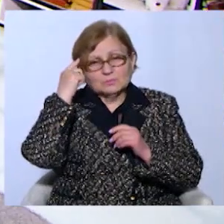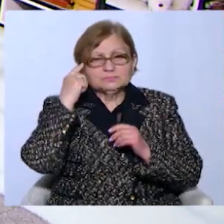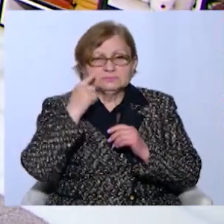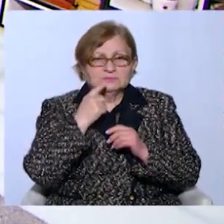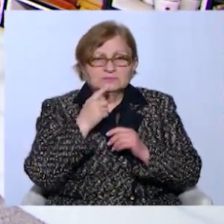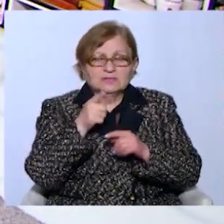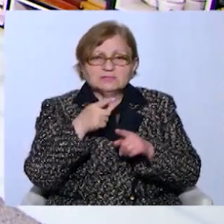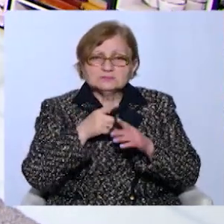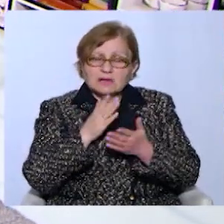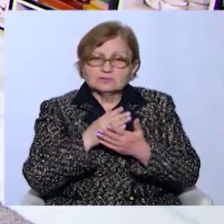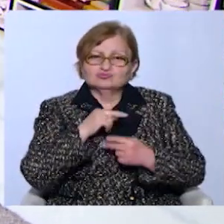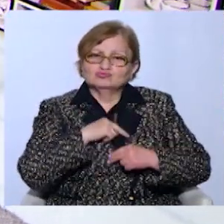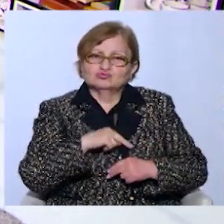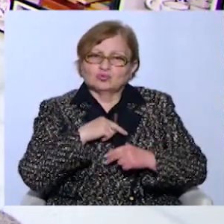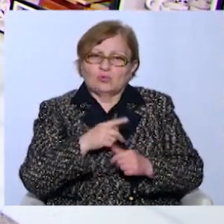ეს არის შრომა.